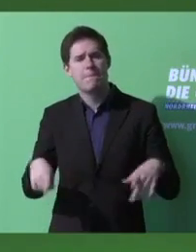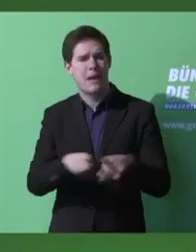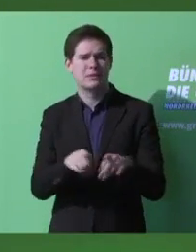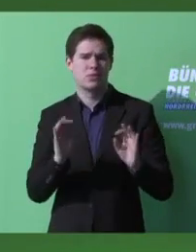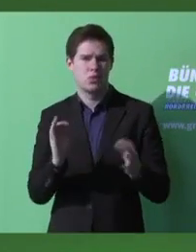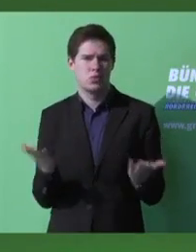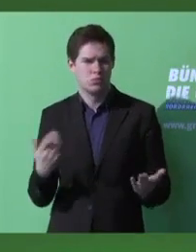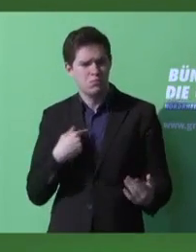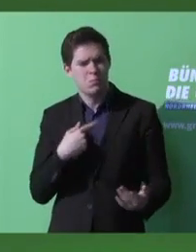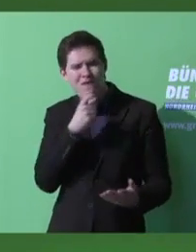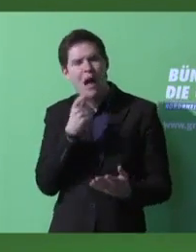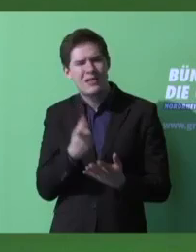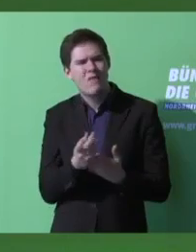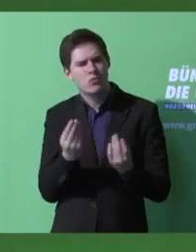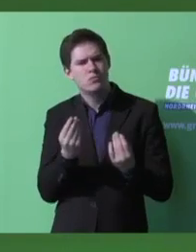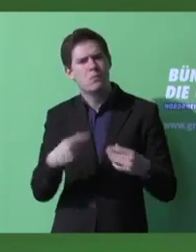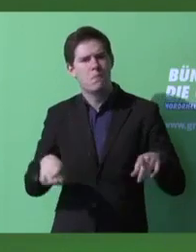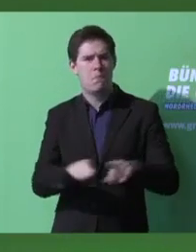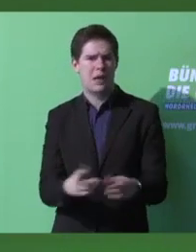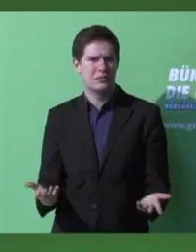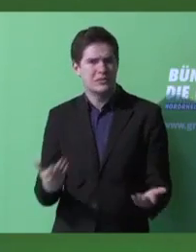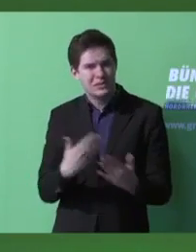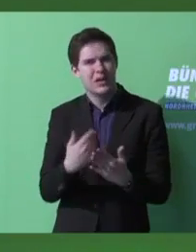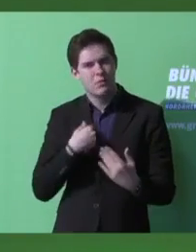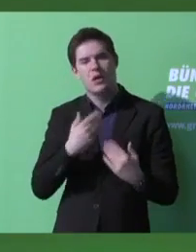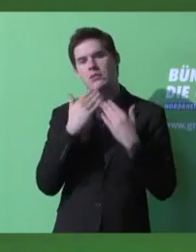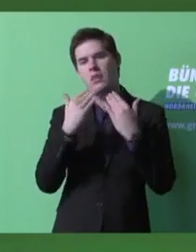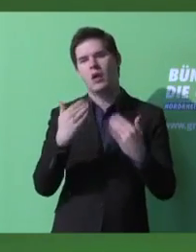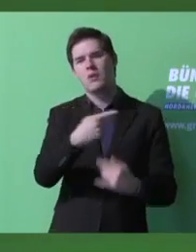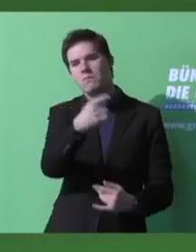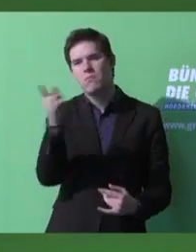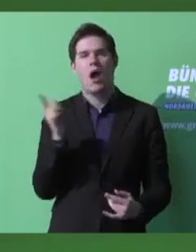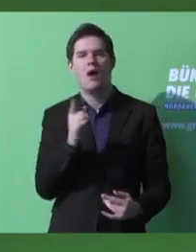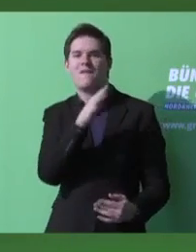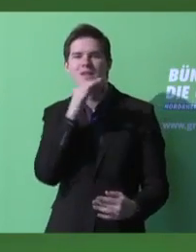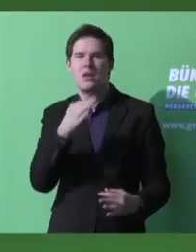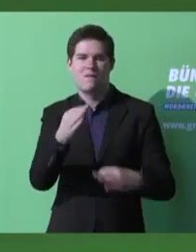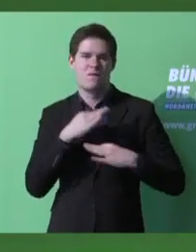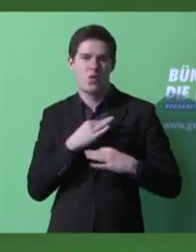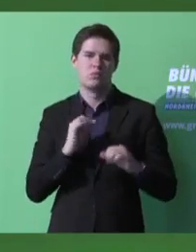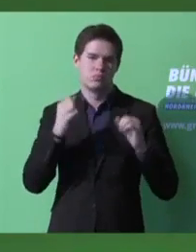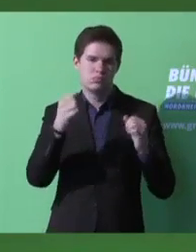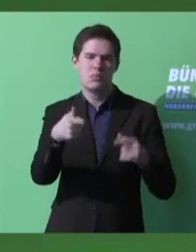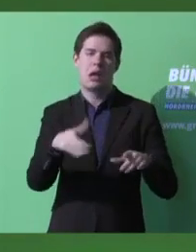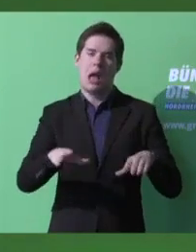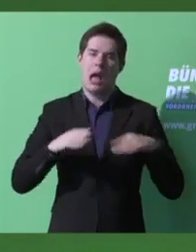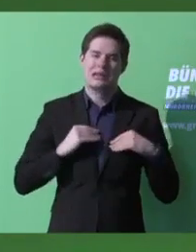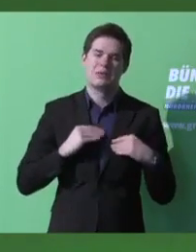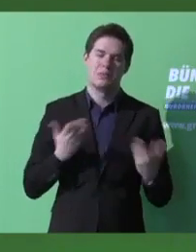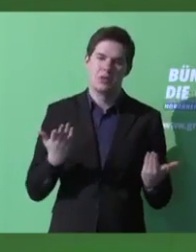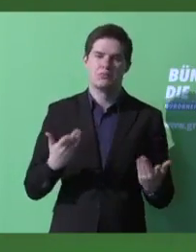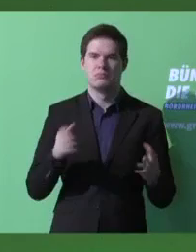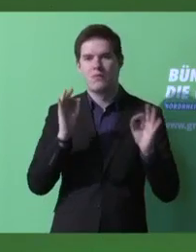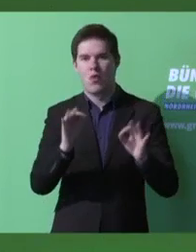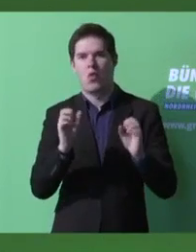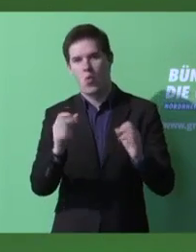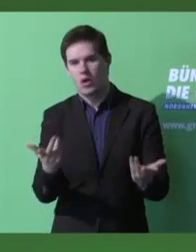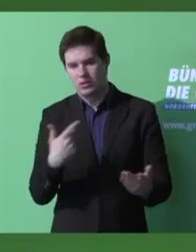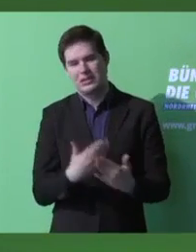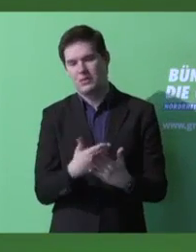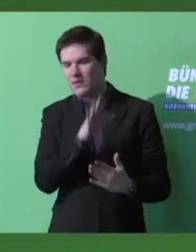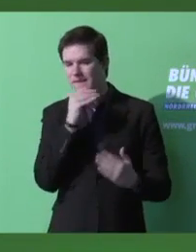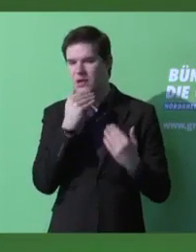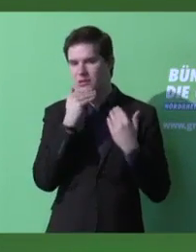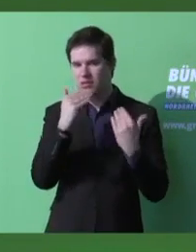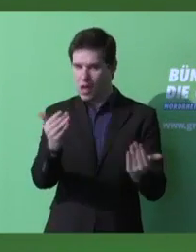Und auch da sind wir euch dankbar, dass ihr vor Ort, zum Teil in Räten, dann diese Entscheidung mit vertreten habt. Vielen